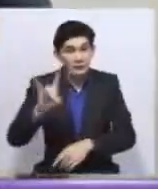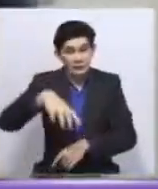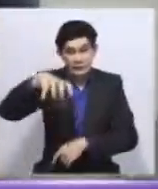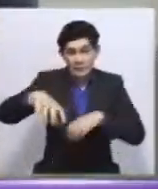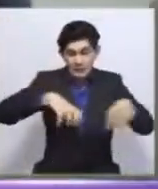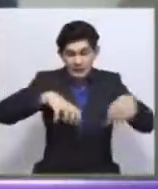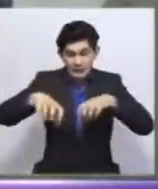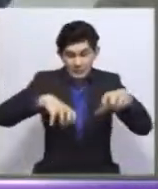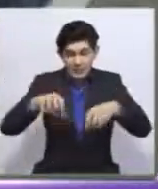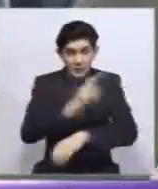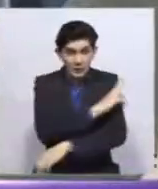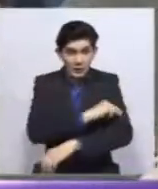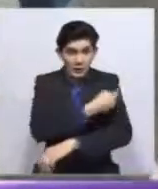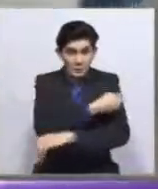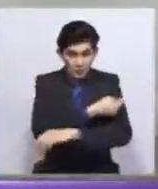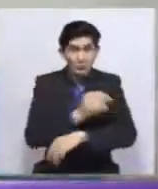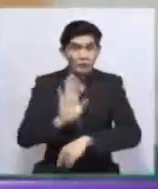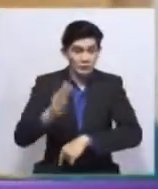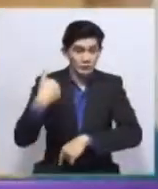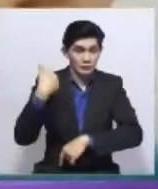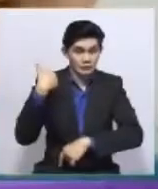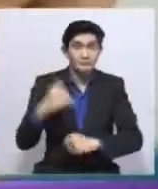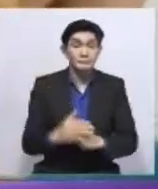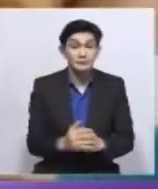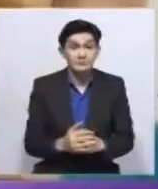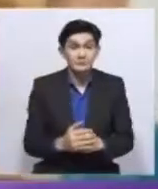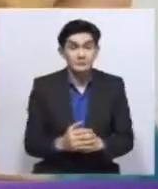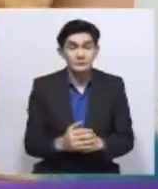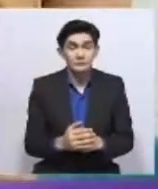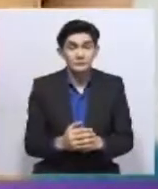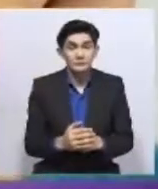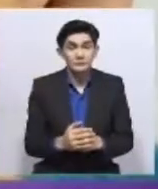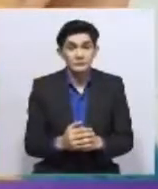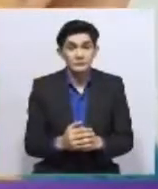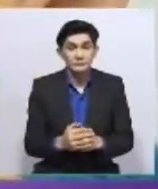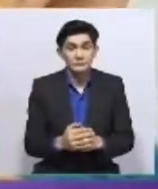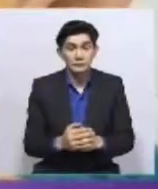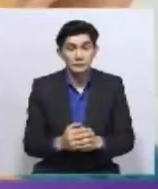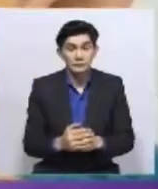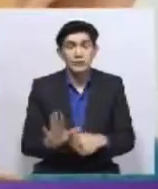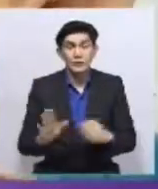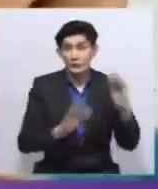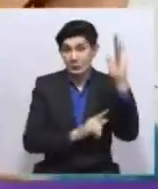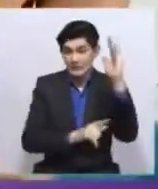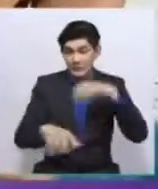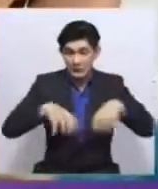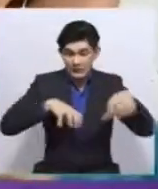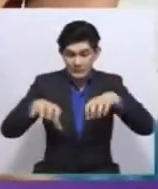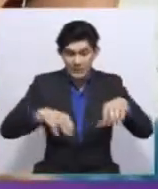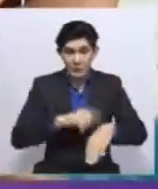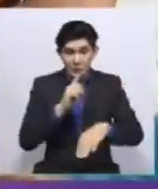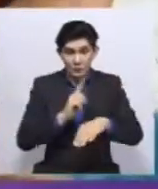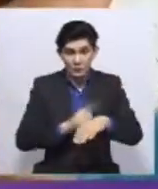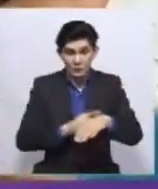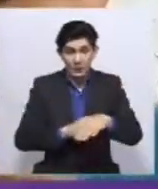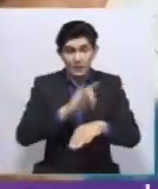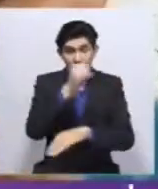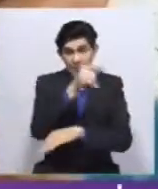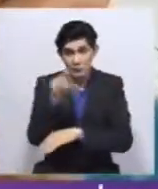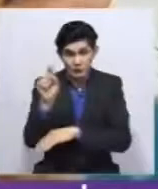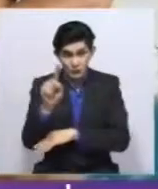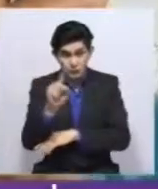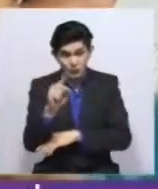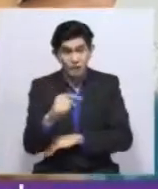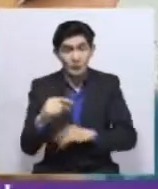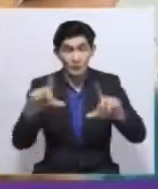แพทย์ของสำนักงานสาธารณสุขจังหวัดขออภัยนะครับสำนักงานการสาธารณสุขเทศบาลนครยะลาในวันและเวลาราชการโด